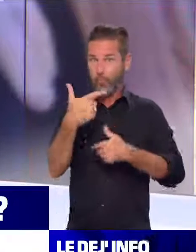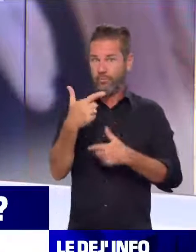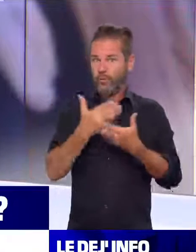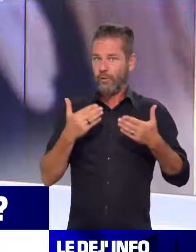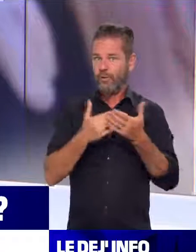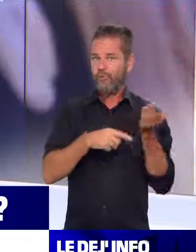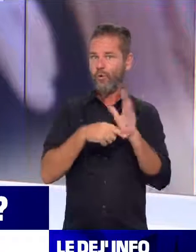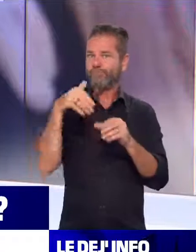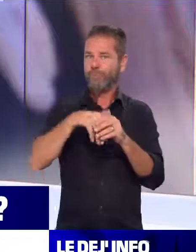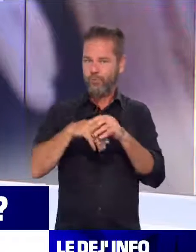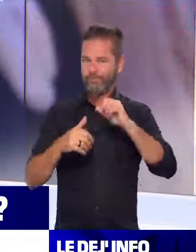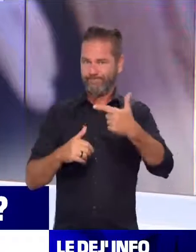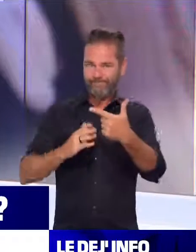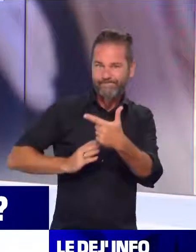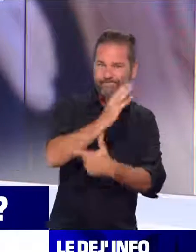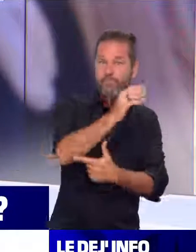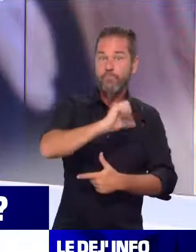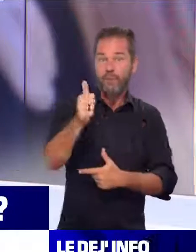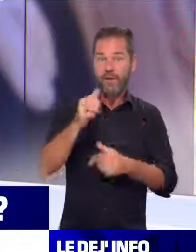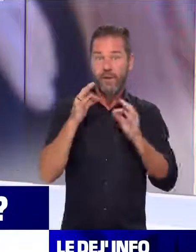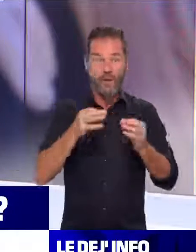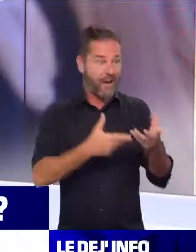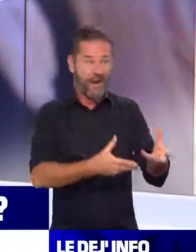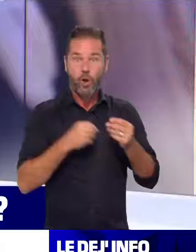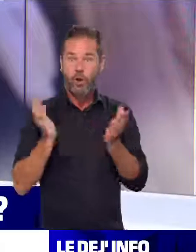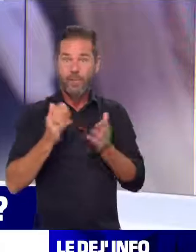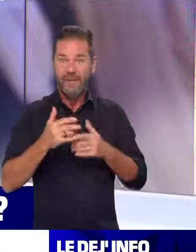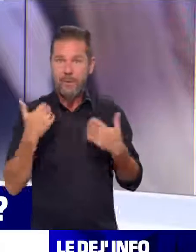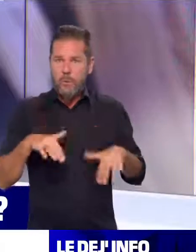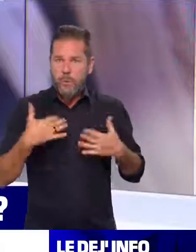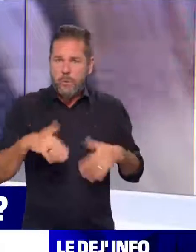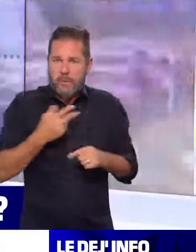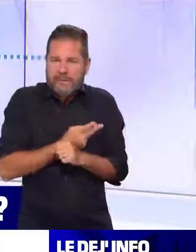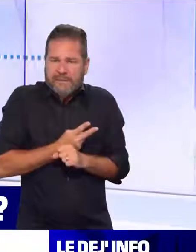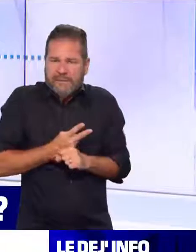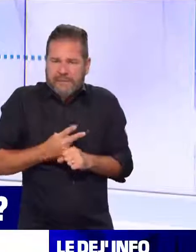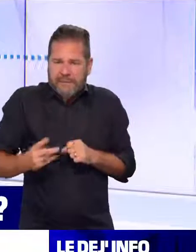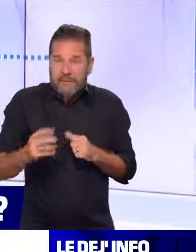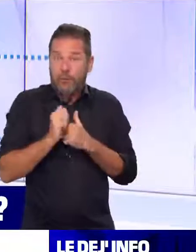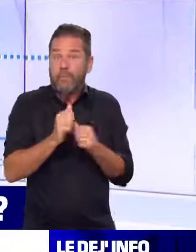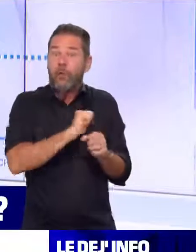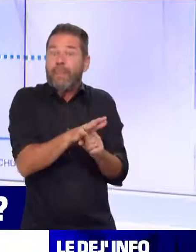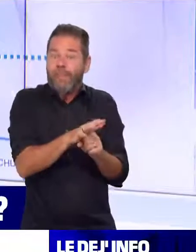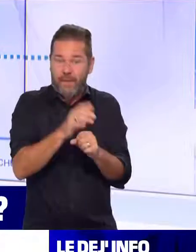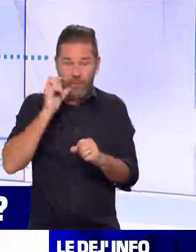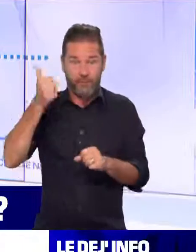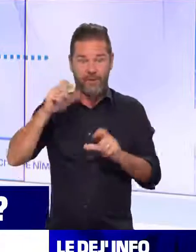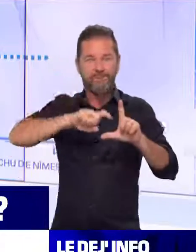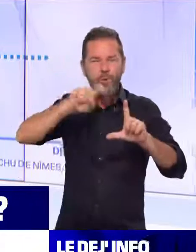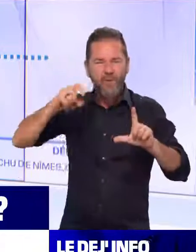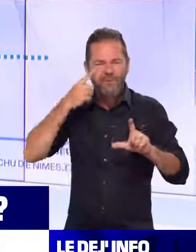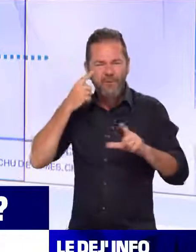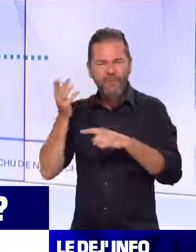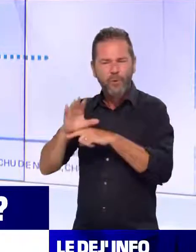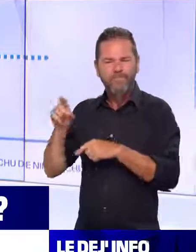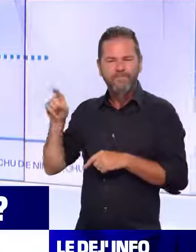ce sont les nombres d'admissions en soins critiques pour cause de Covid. On va le voir sur cette première courbe, ces deux courbes. En fait, ça,